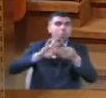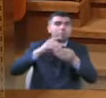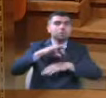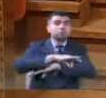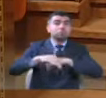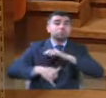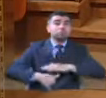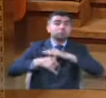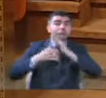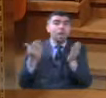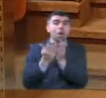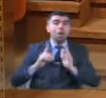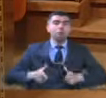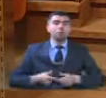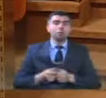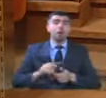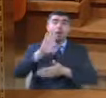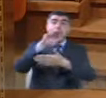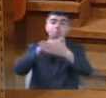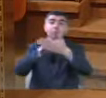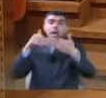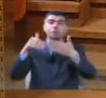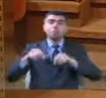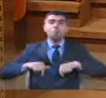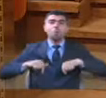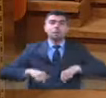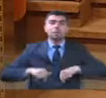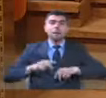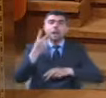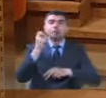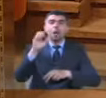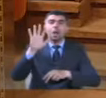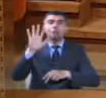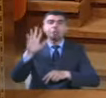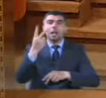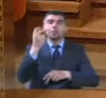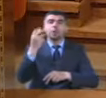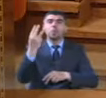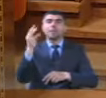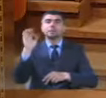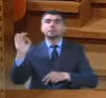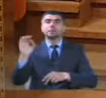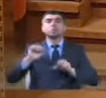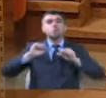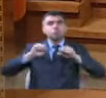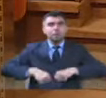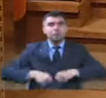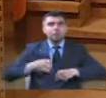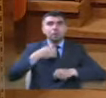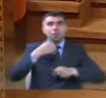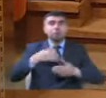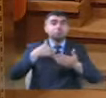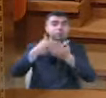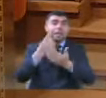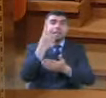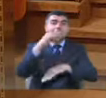للتعليم. وهنالك برنامج عند السيد الوزير من 2015 حتى 2030. كل هذا يطلب مني ان اشرحه في